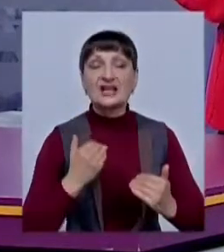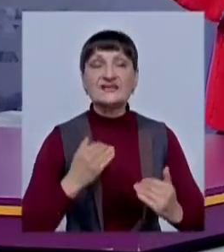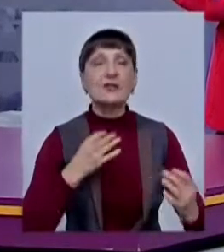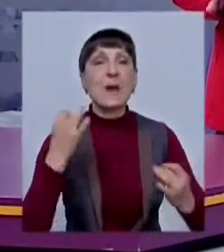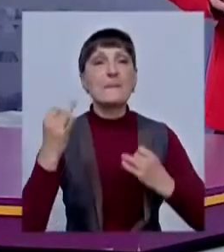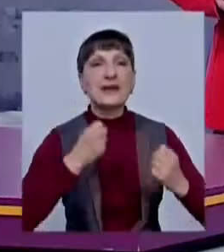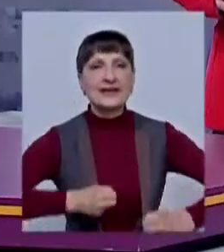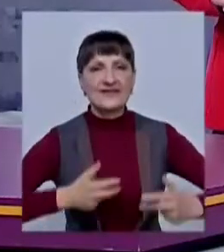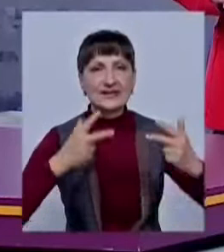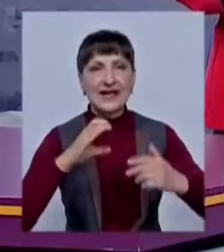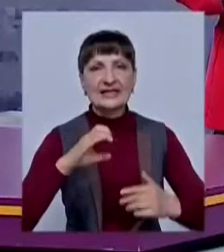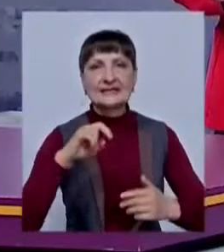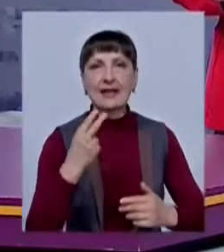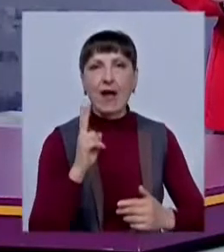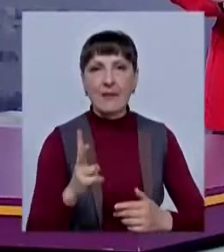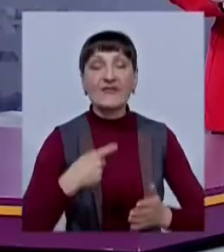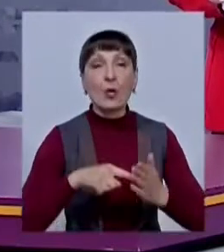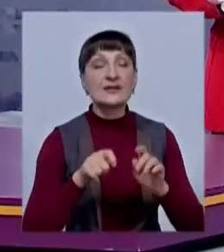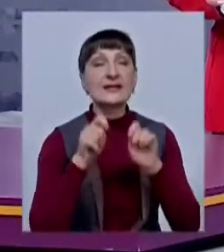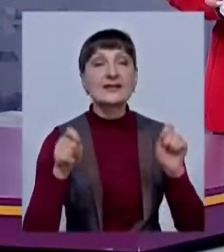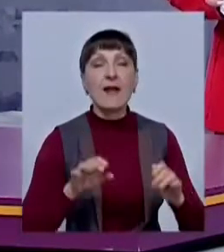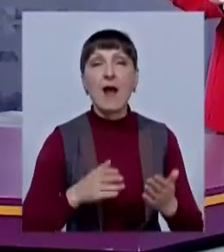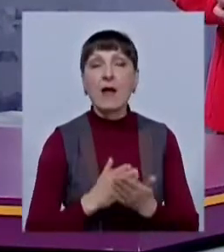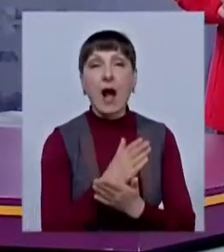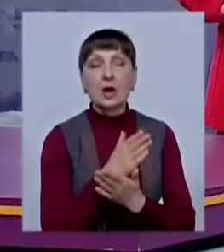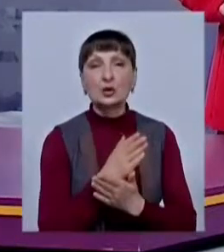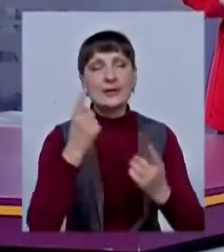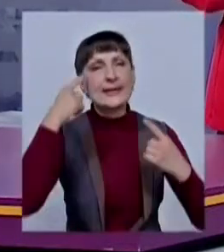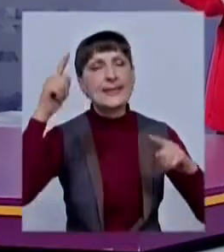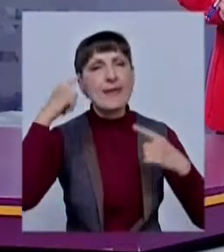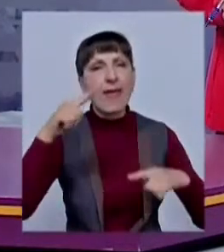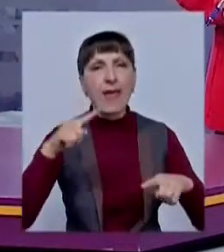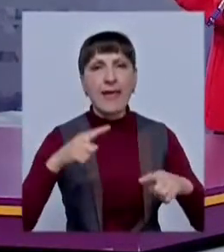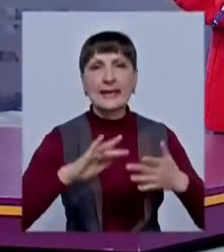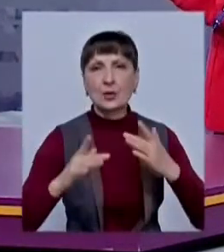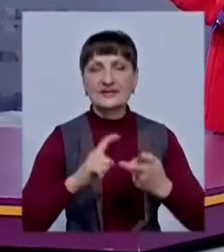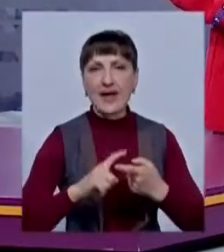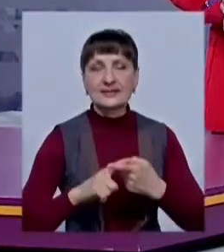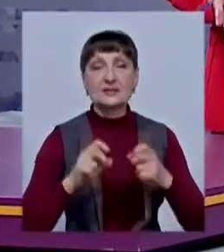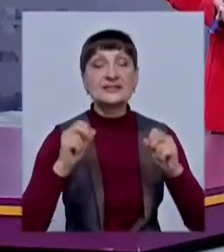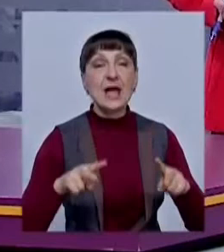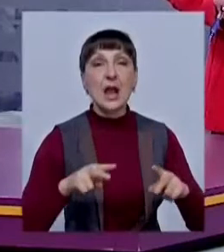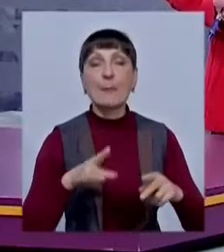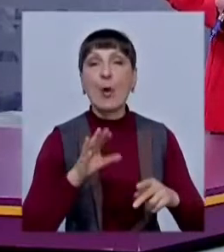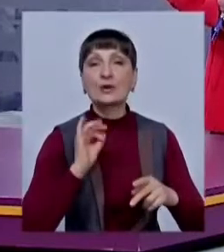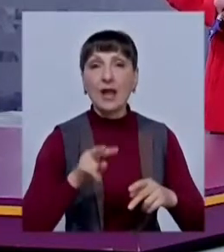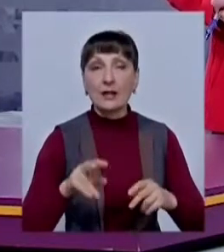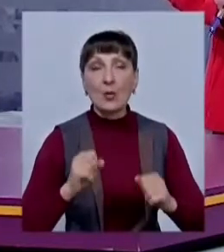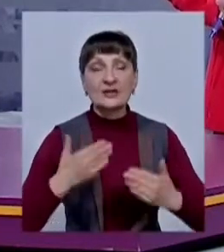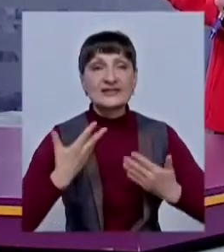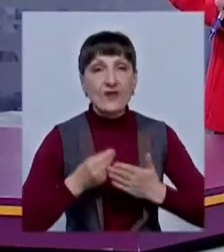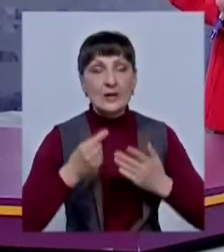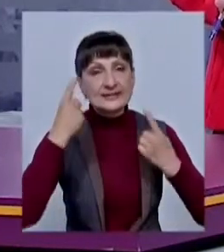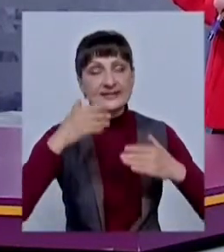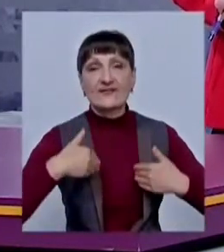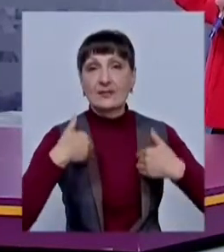брифинге в СЦК. Кроме того, в городе создали карту интерактивных идей. С помощью специального портала можно воплотить свои инициативы в